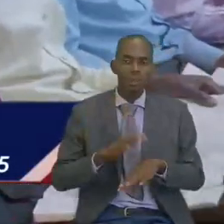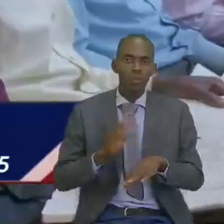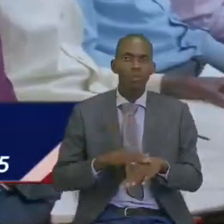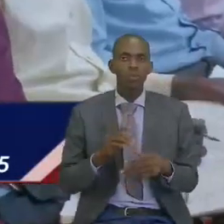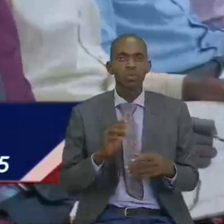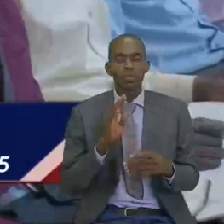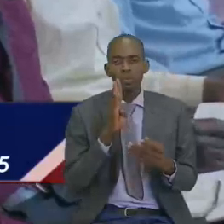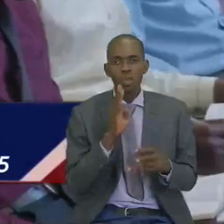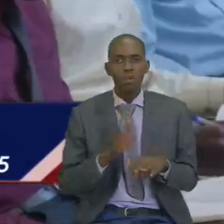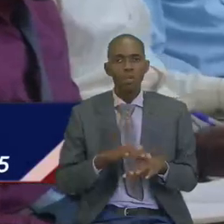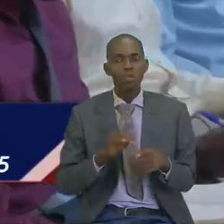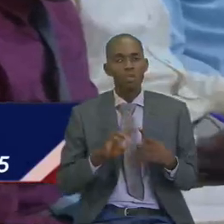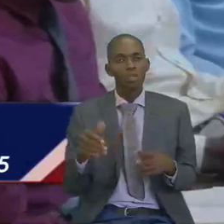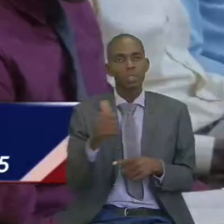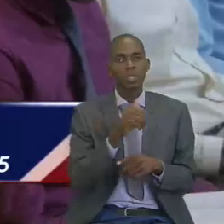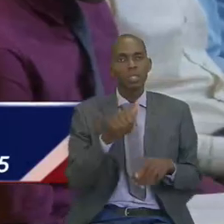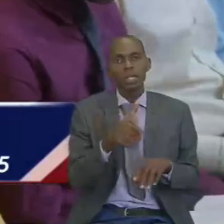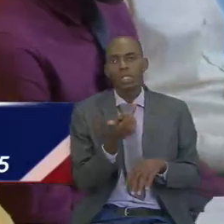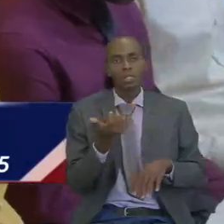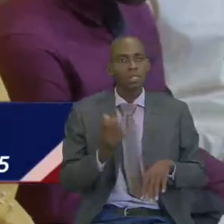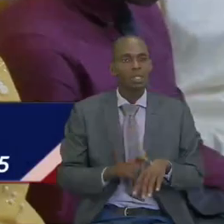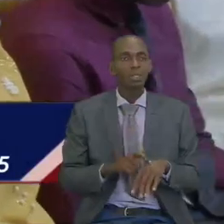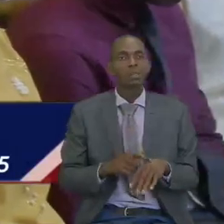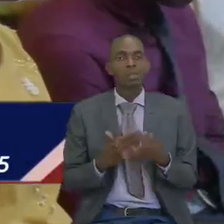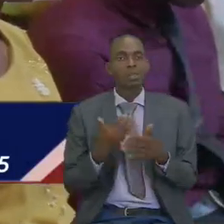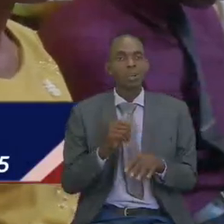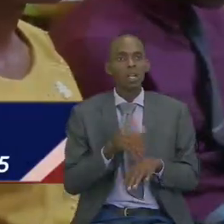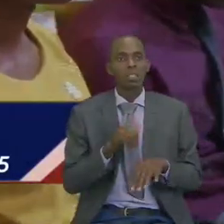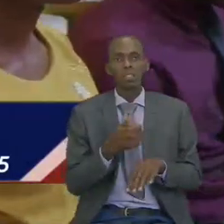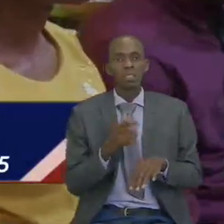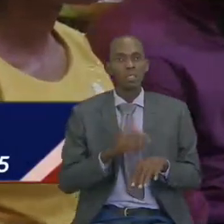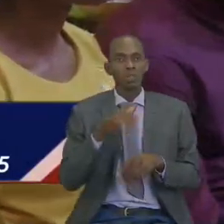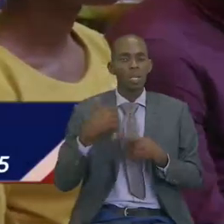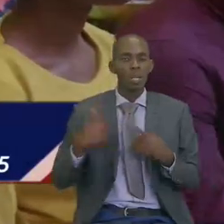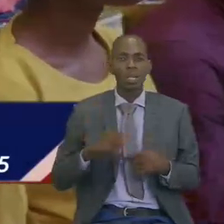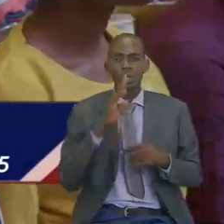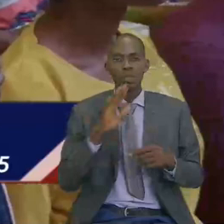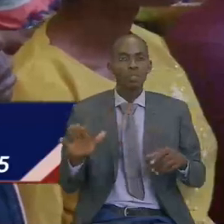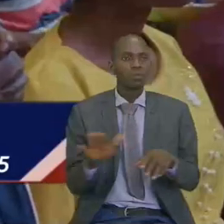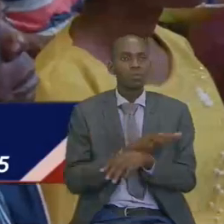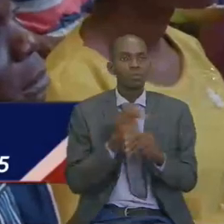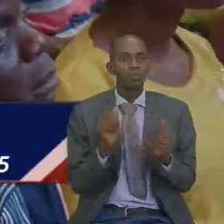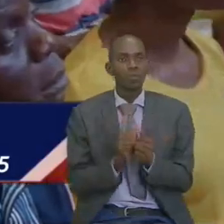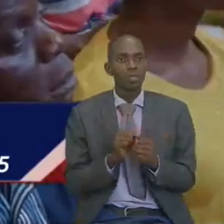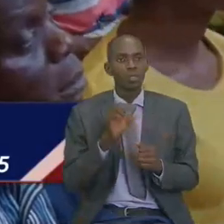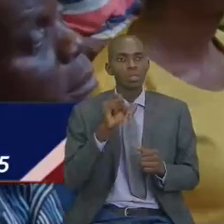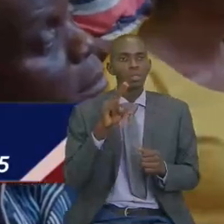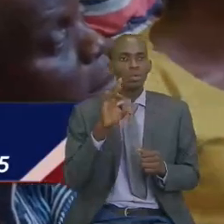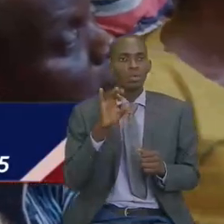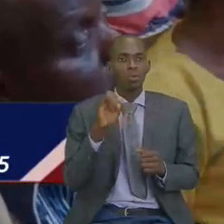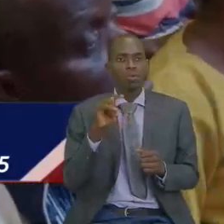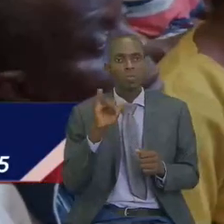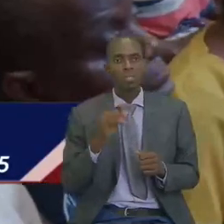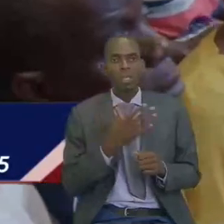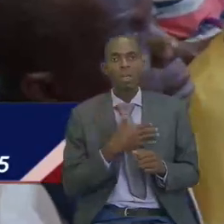Prenez garde à vous-même, de crainte que vos corps ne s'appesantissent par les excès du manger et du boire, et par